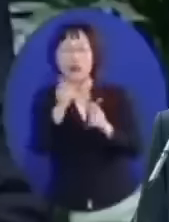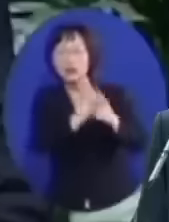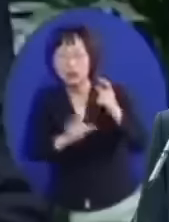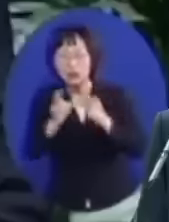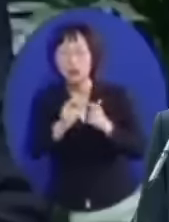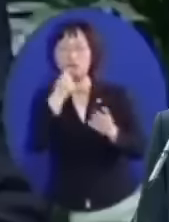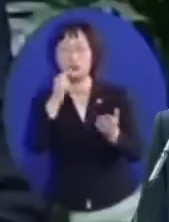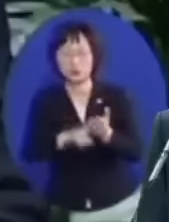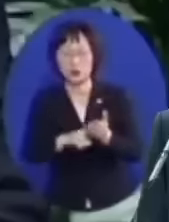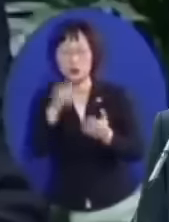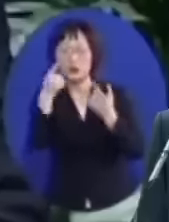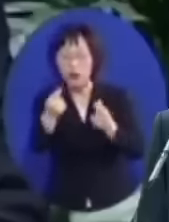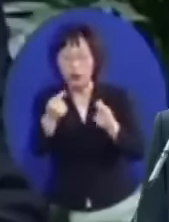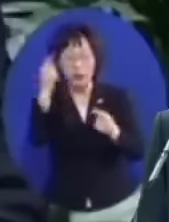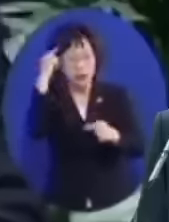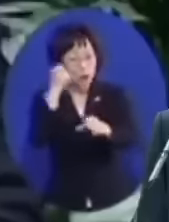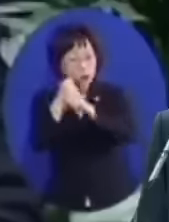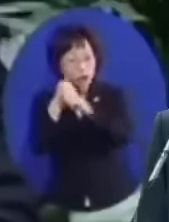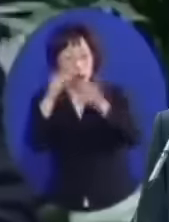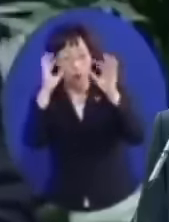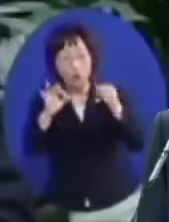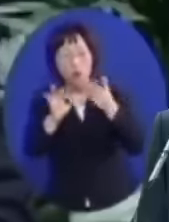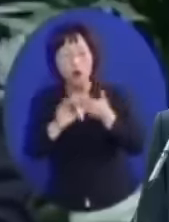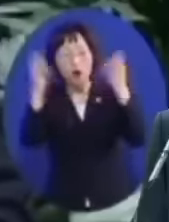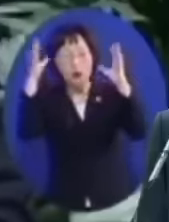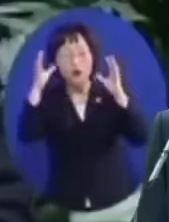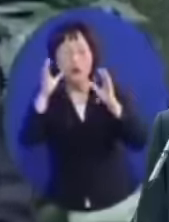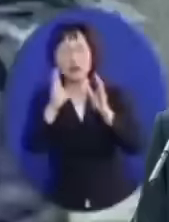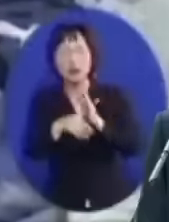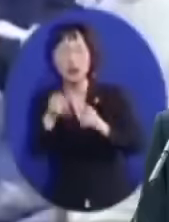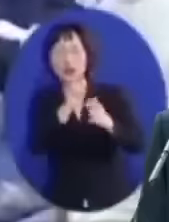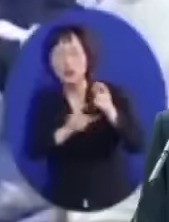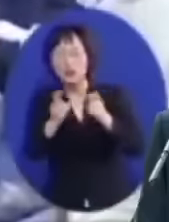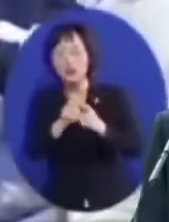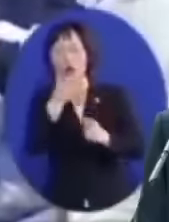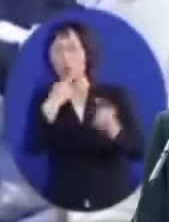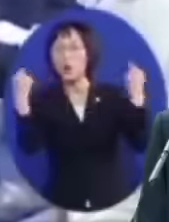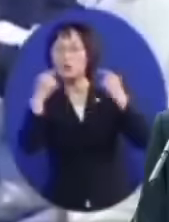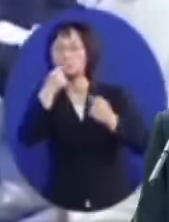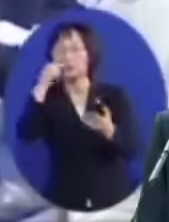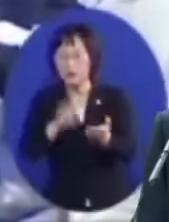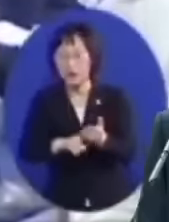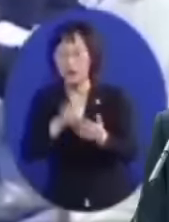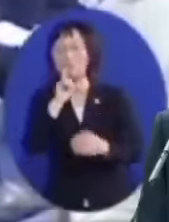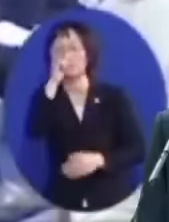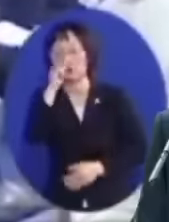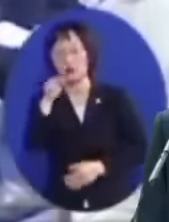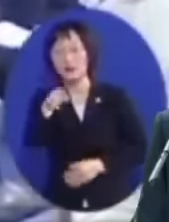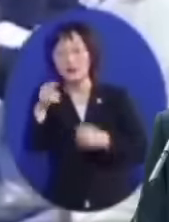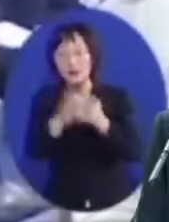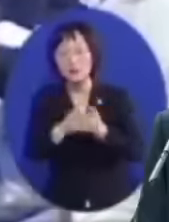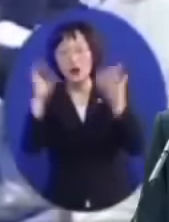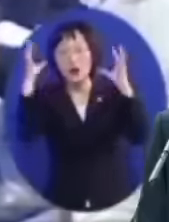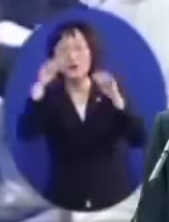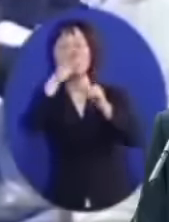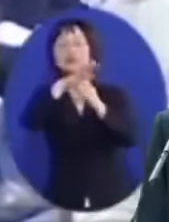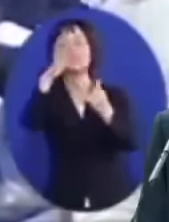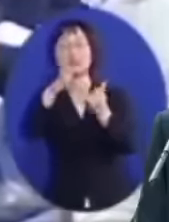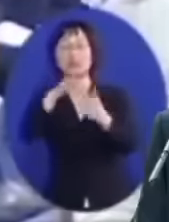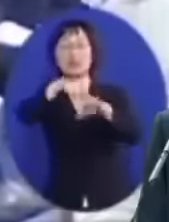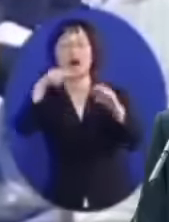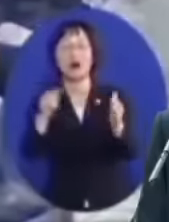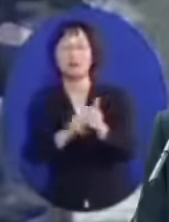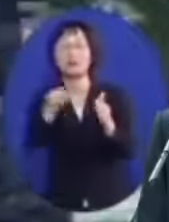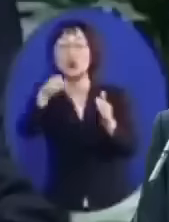이러한 연구조사들은 어릴수록 복음을 받아들일 가능성이 크다는 것을 입증하는 것입니다. 그러므로 어린이의 마음에 아직